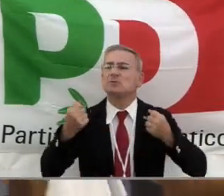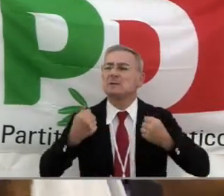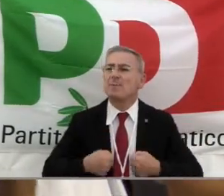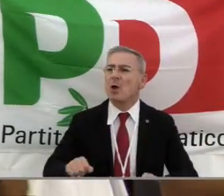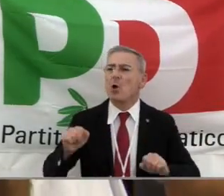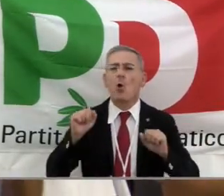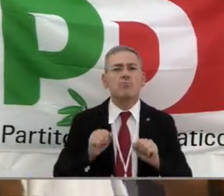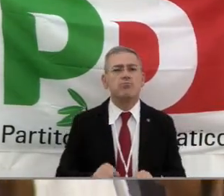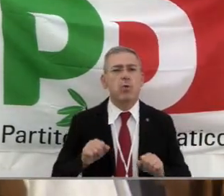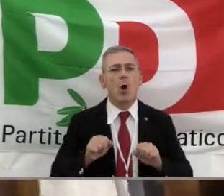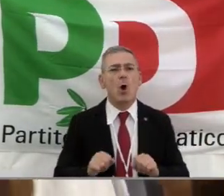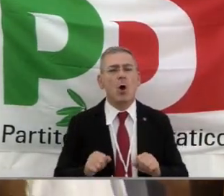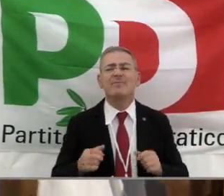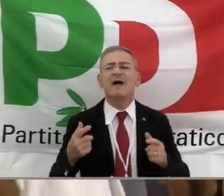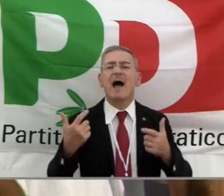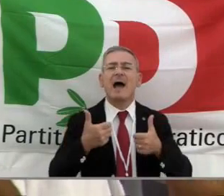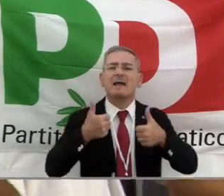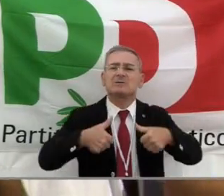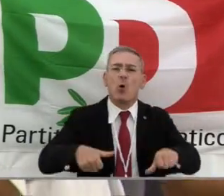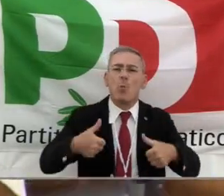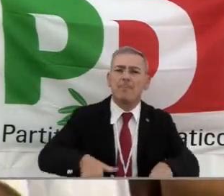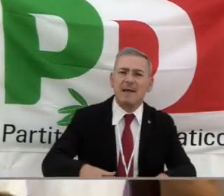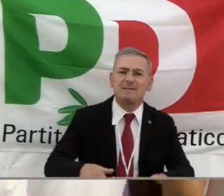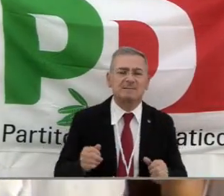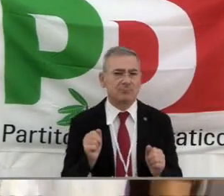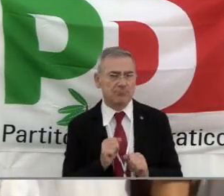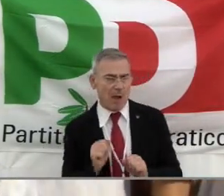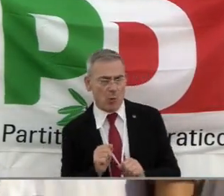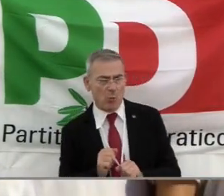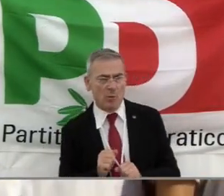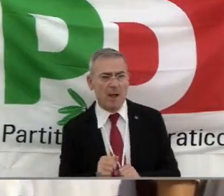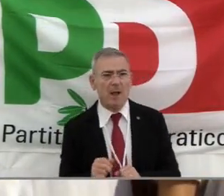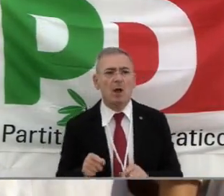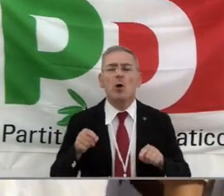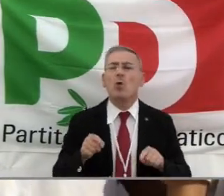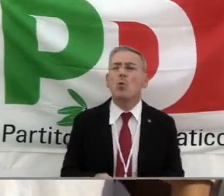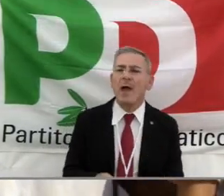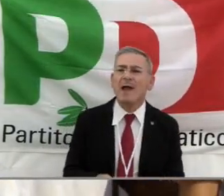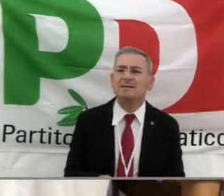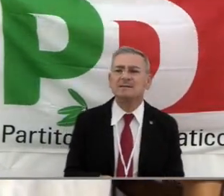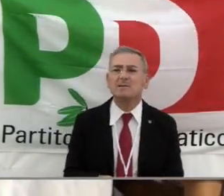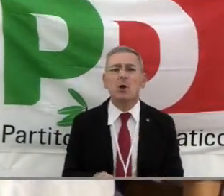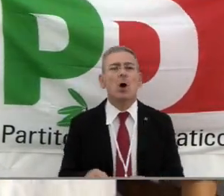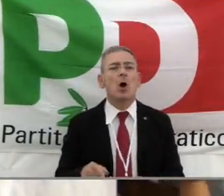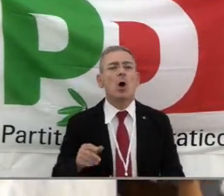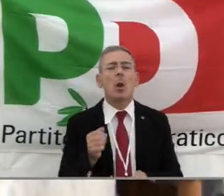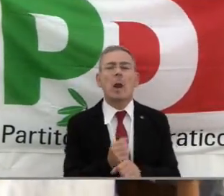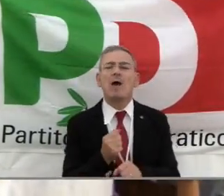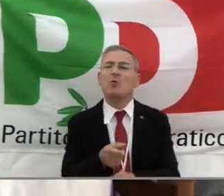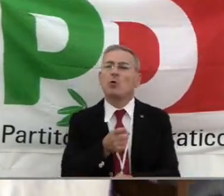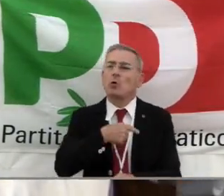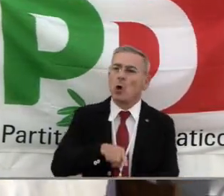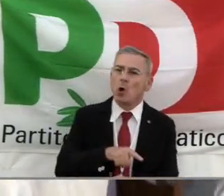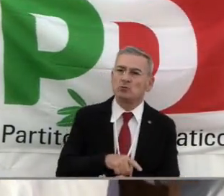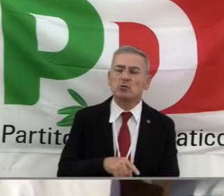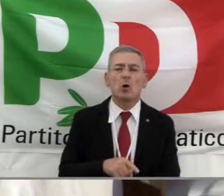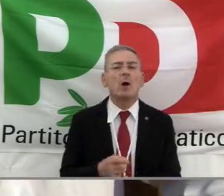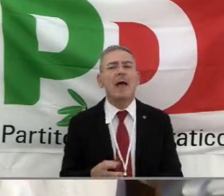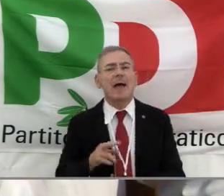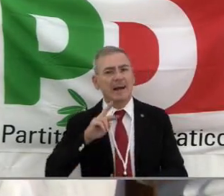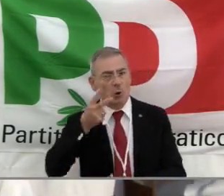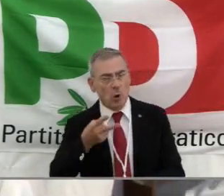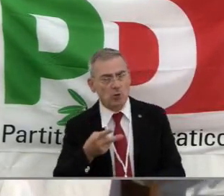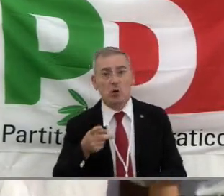può scommettere sulla paura. È nostro compito riconoscerla, è nostro compito non